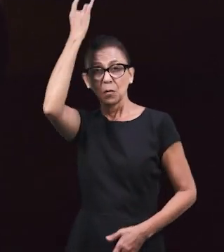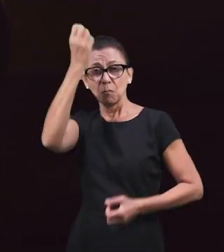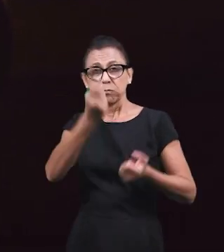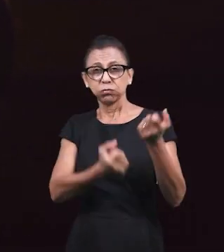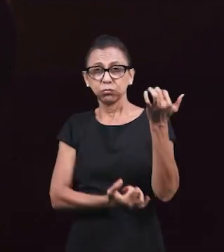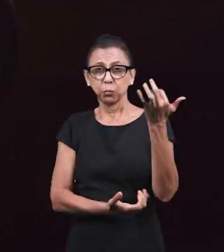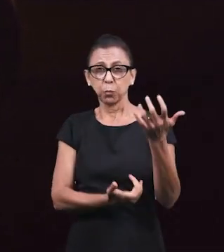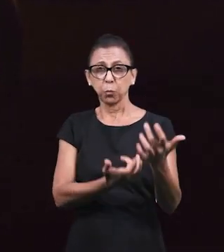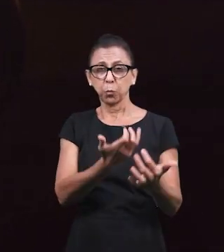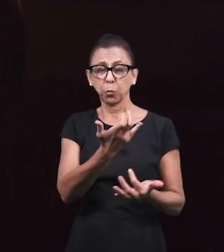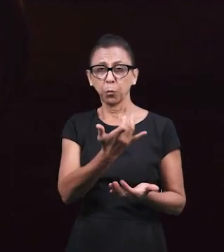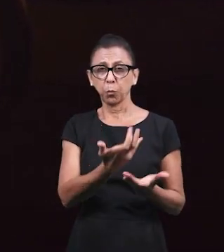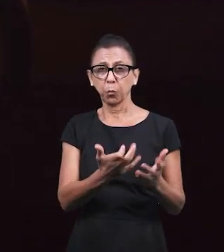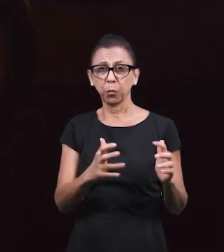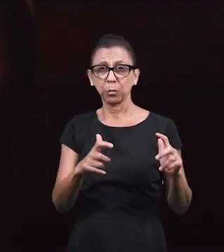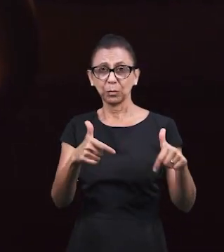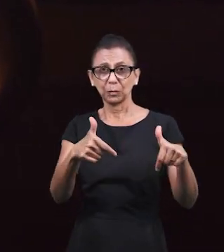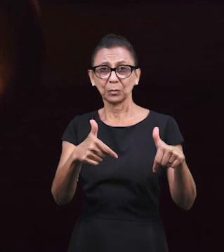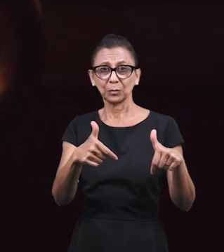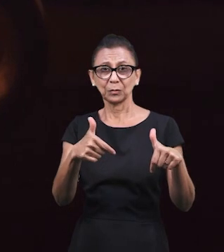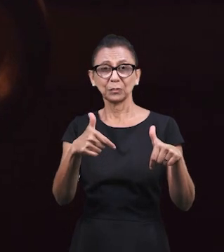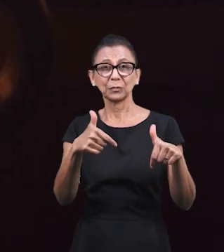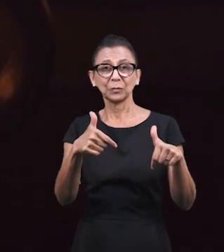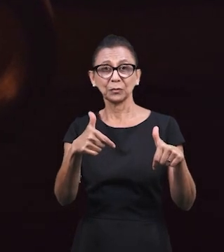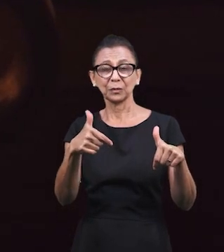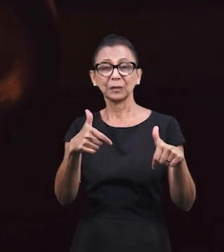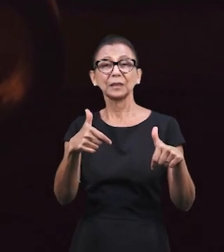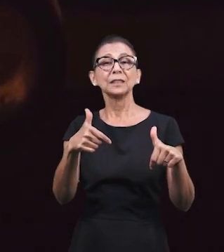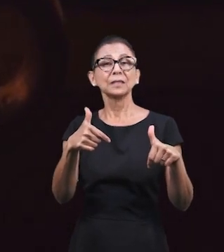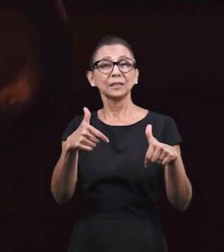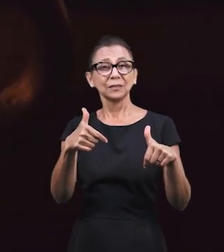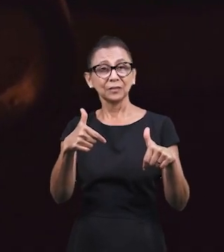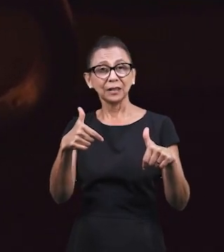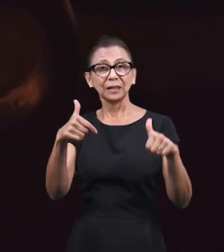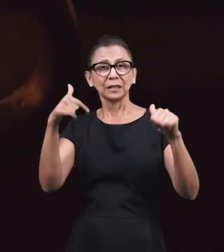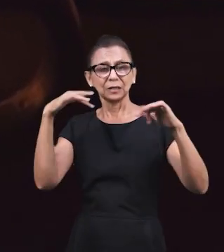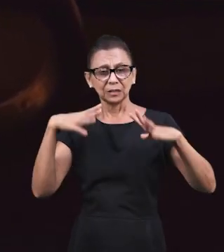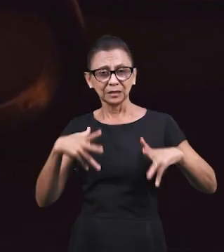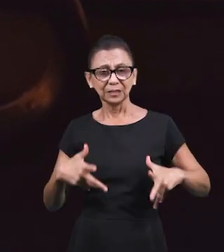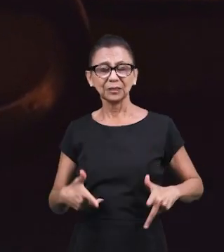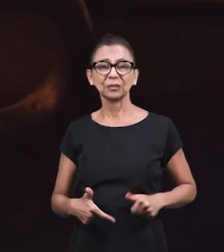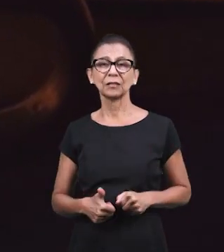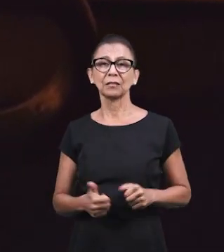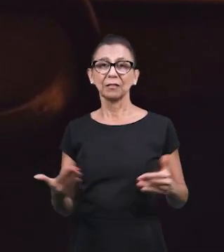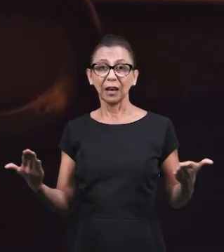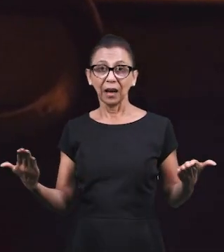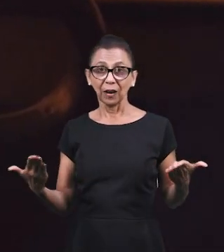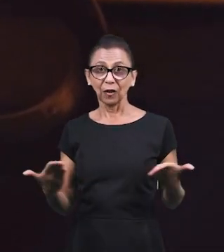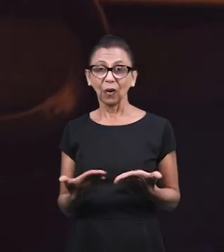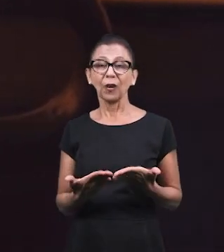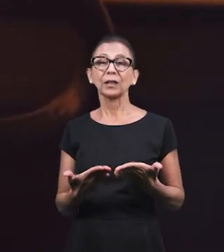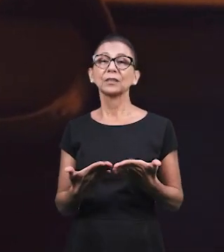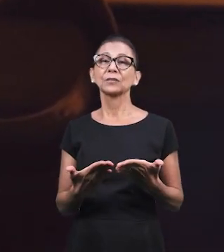и он ночью 1